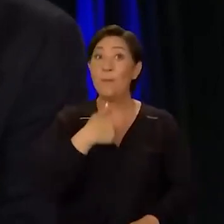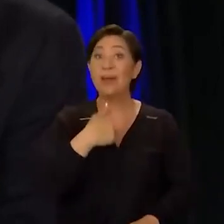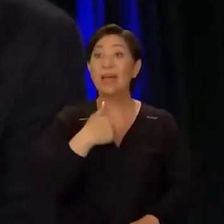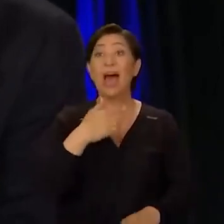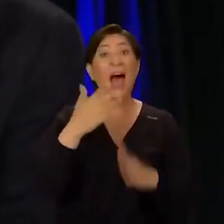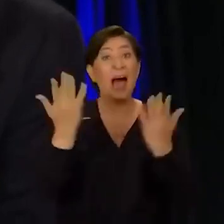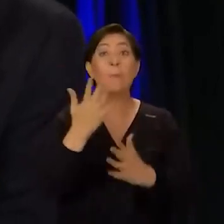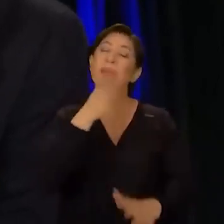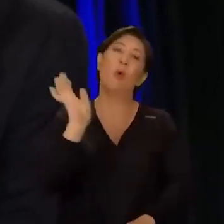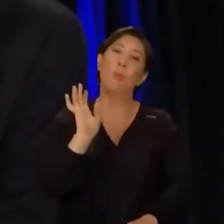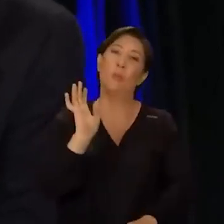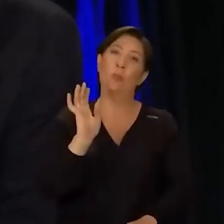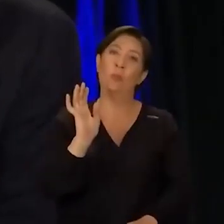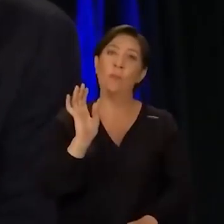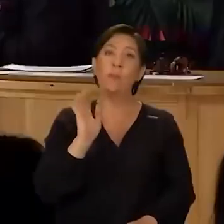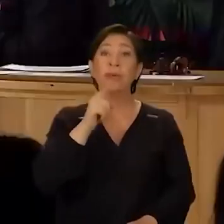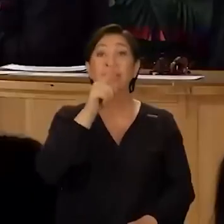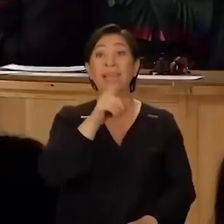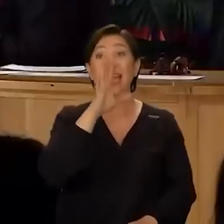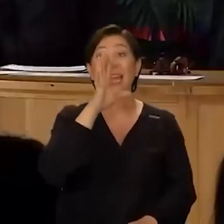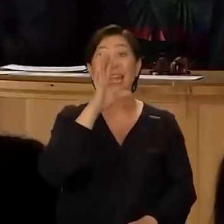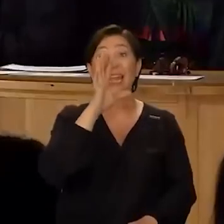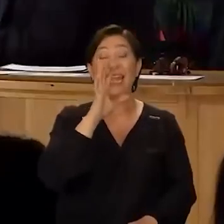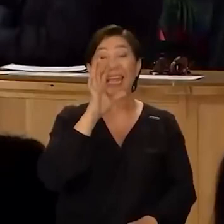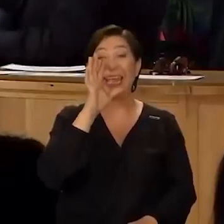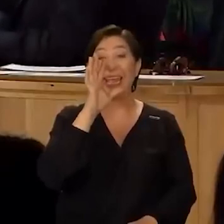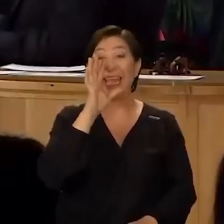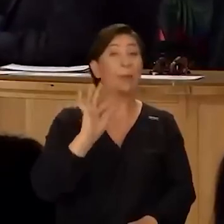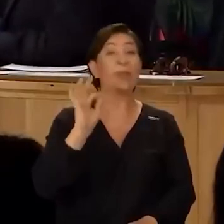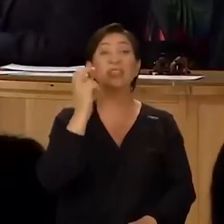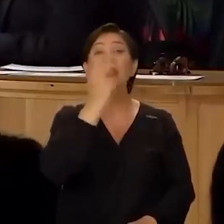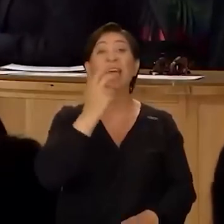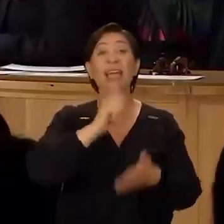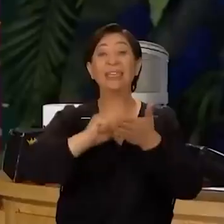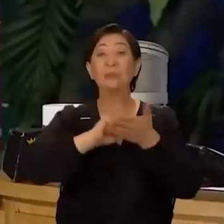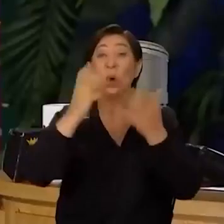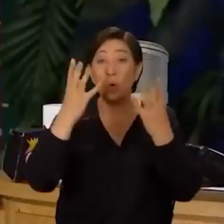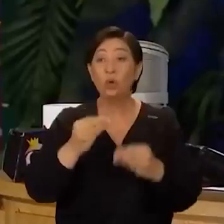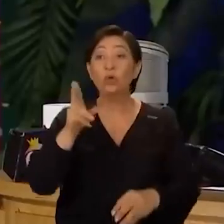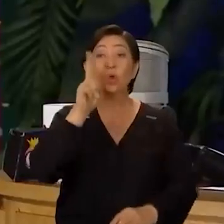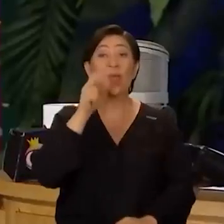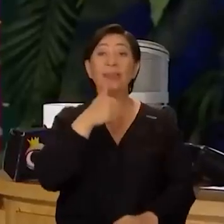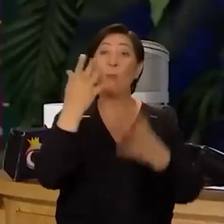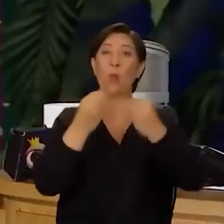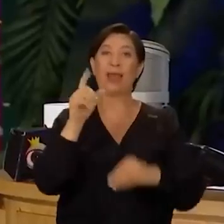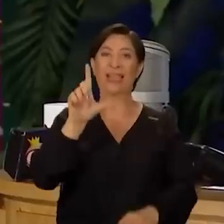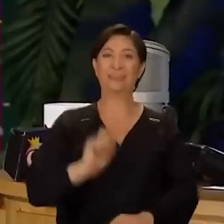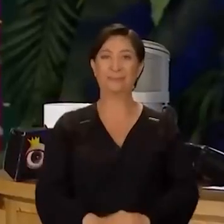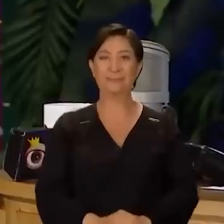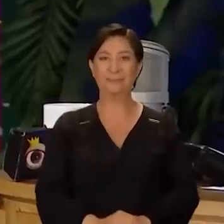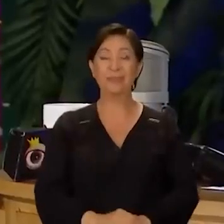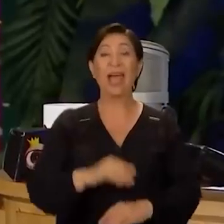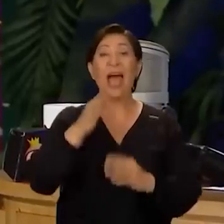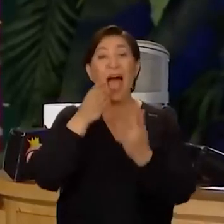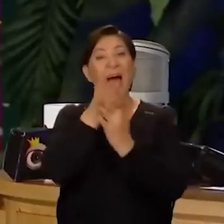Çünkü seni kimlere kimlere şarkı yazmış olduğunu anlamak için aslında son adam olmak lazım Çünkü